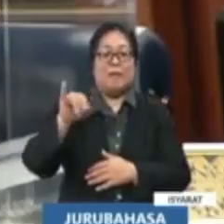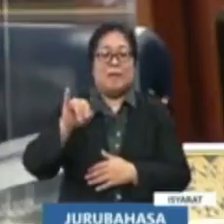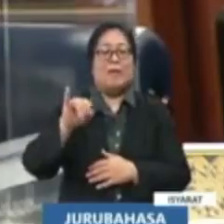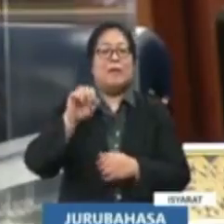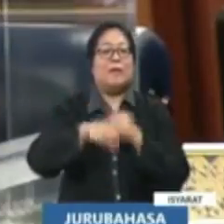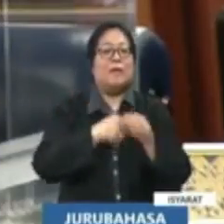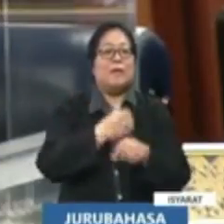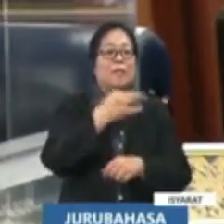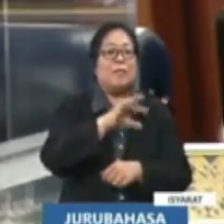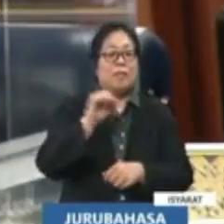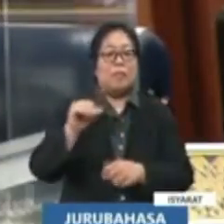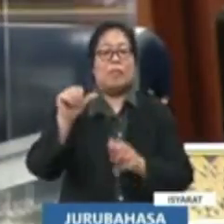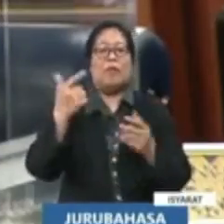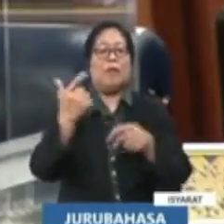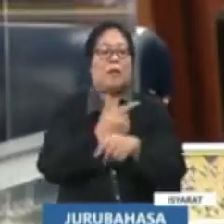latihan siswa